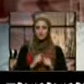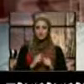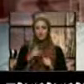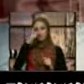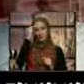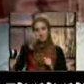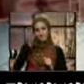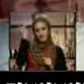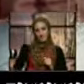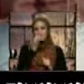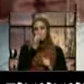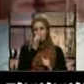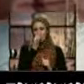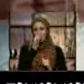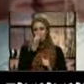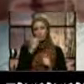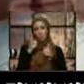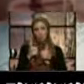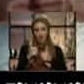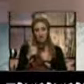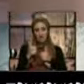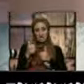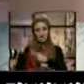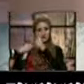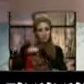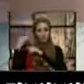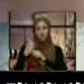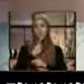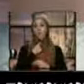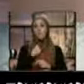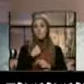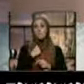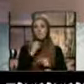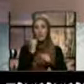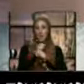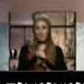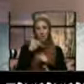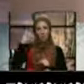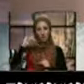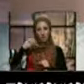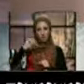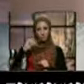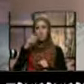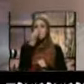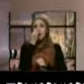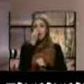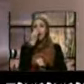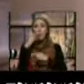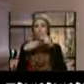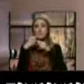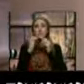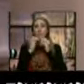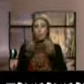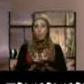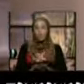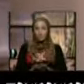فمثلا عادات حسنة مستحبة وعادات مذمومة. من ضمن عاداتنا